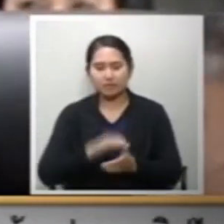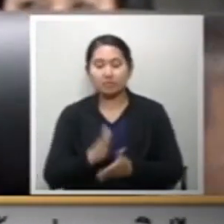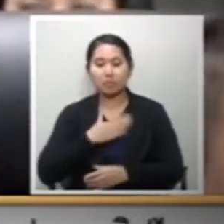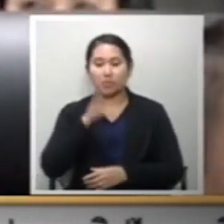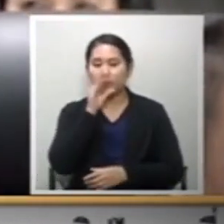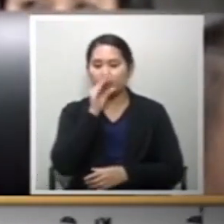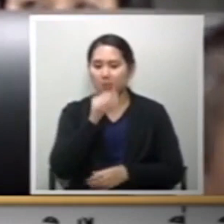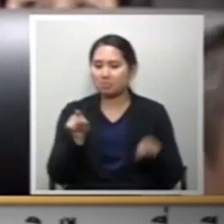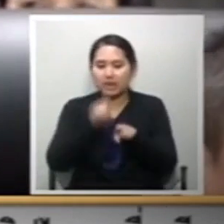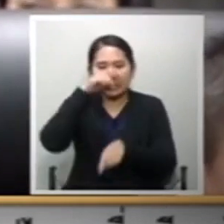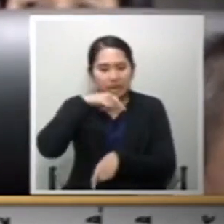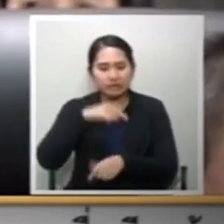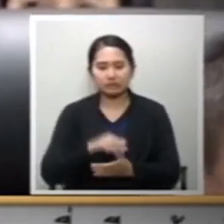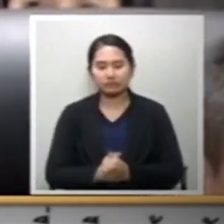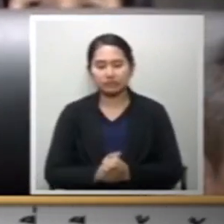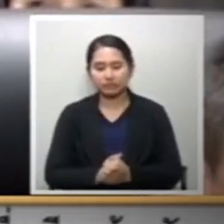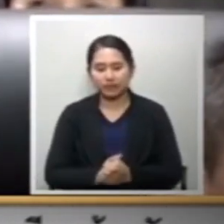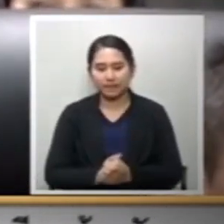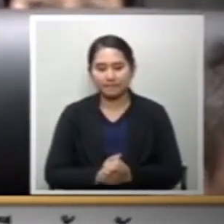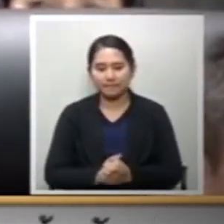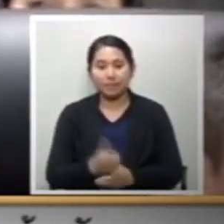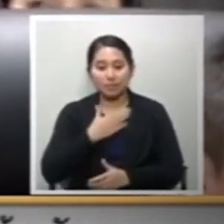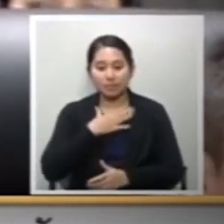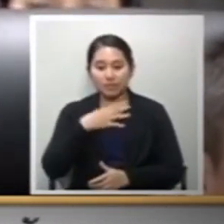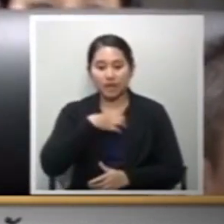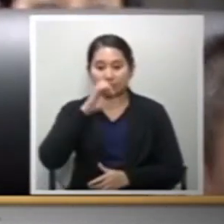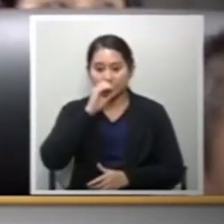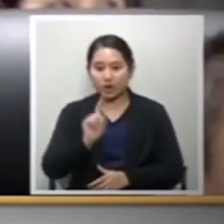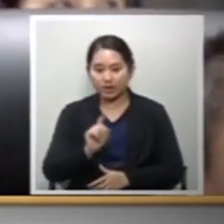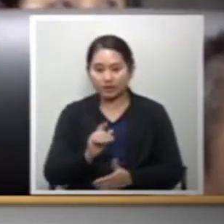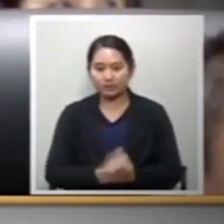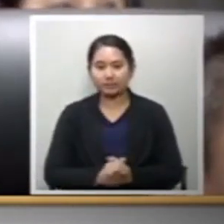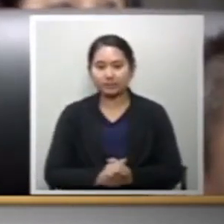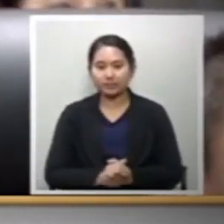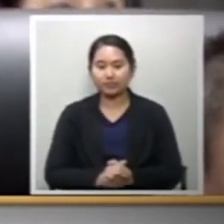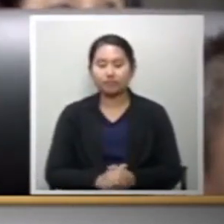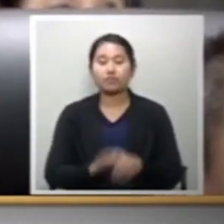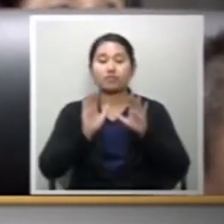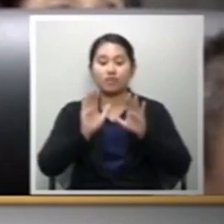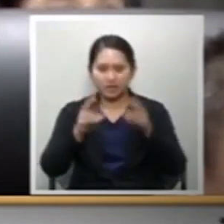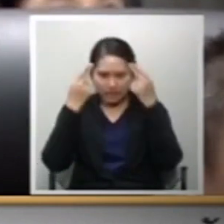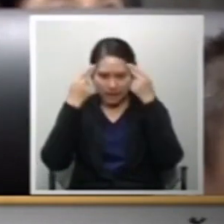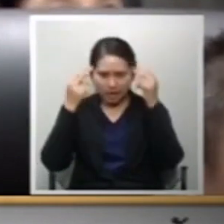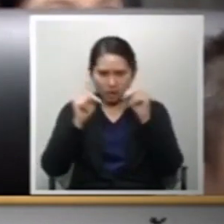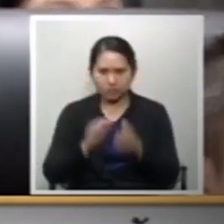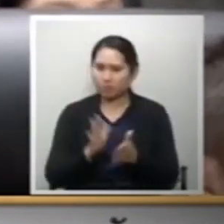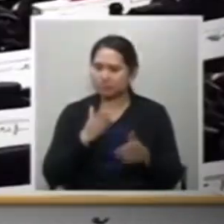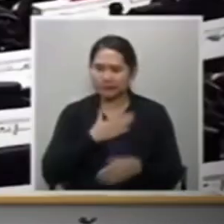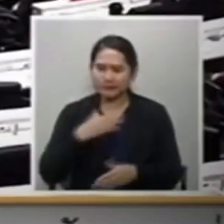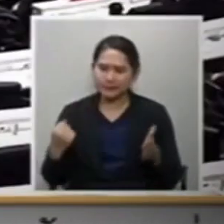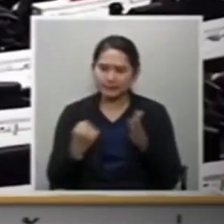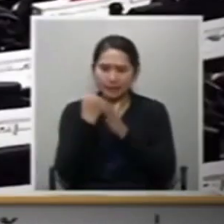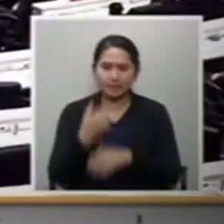เนี่ยมันเหมือนประเทศไทยเลยนะและผมอยากจะบอกว่าฝากไปถึงท่านนายกนะครับผมเสียดายนะตอน